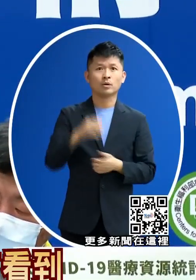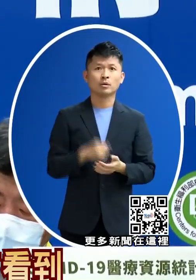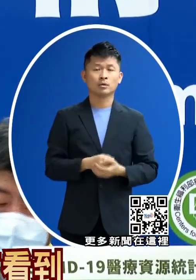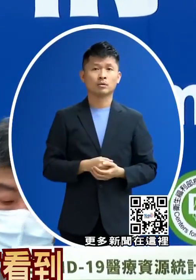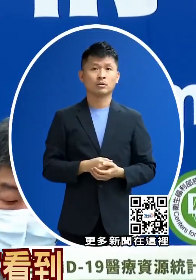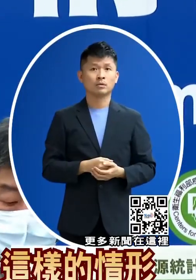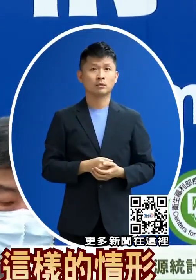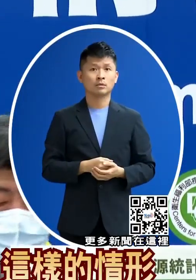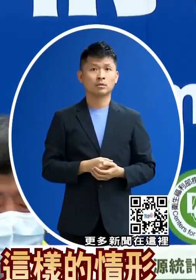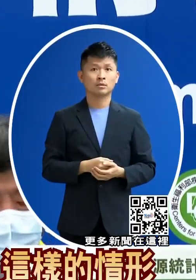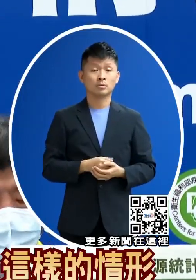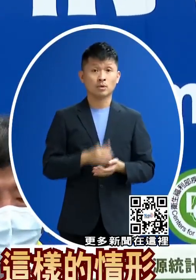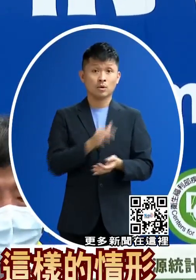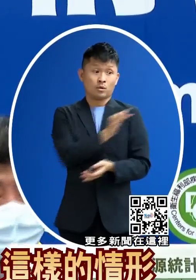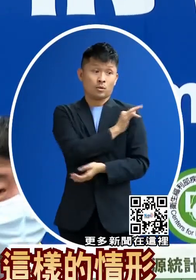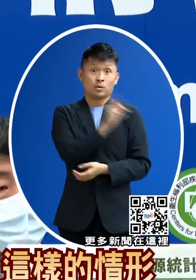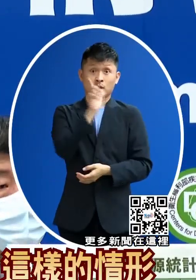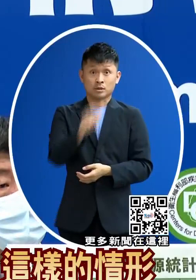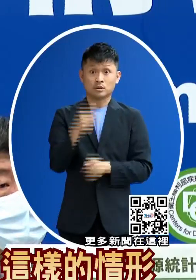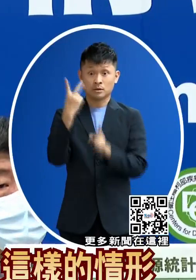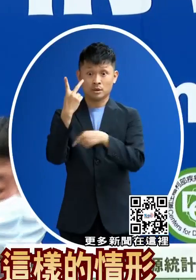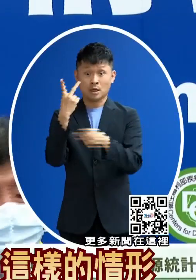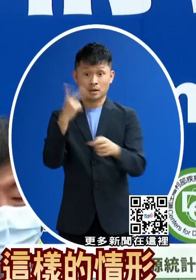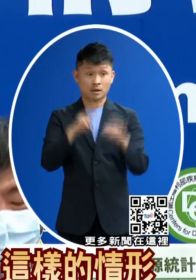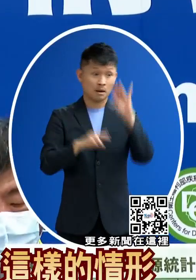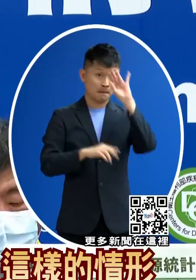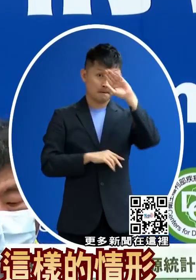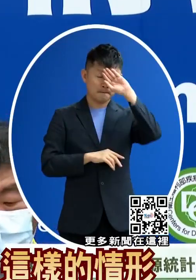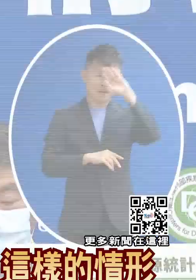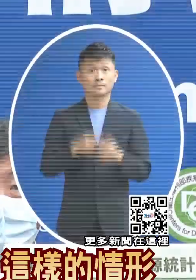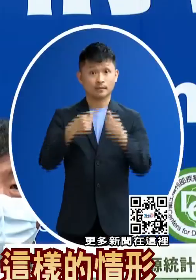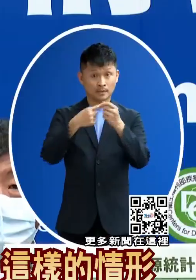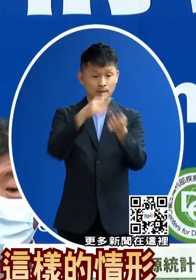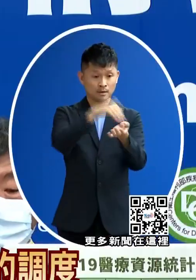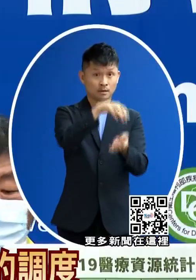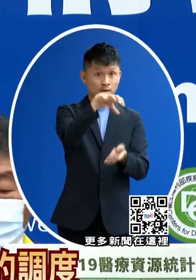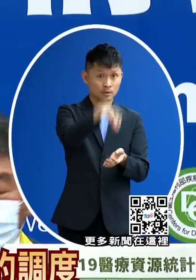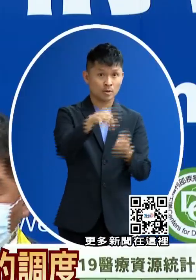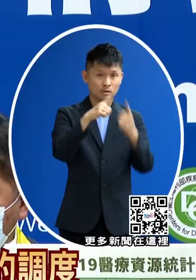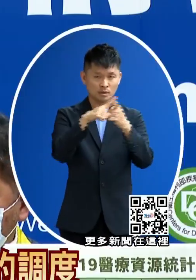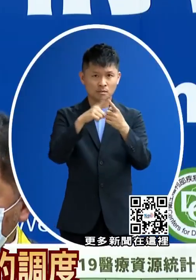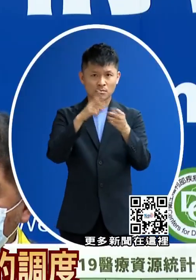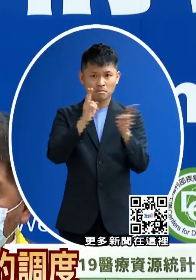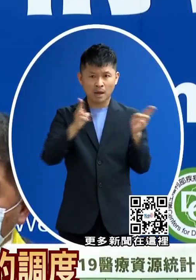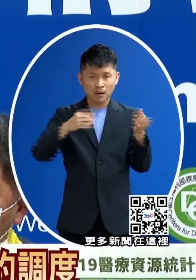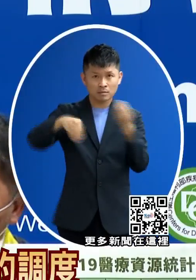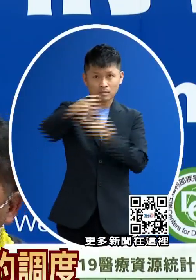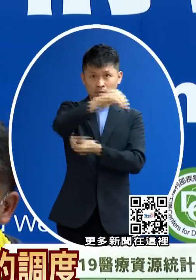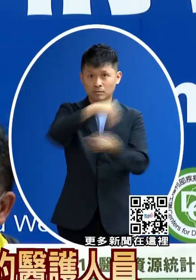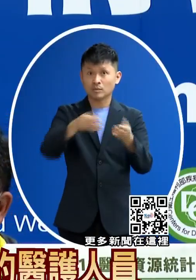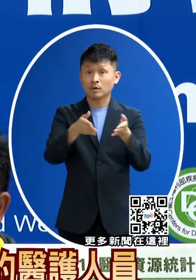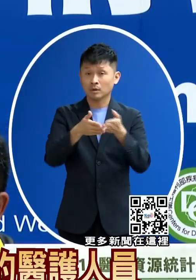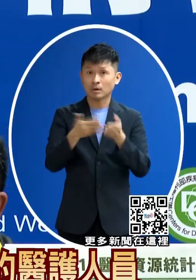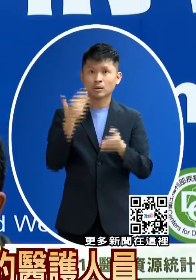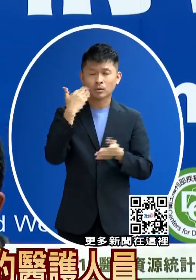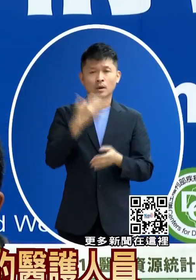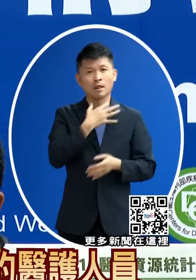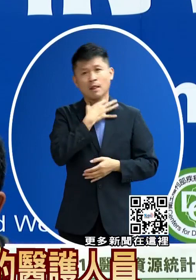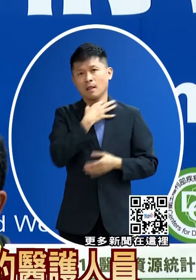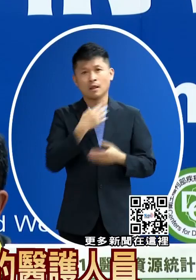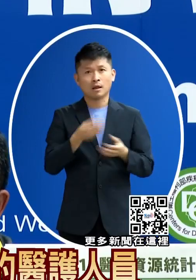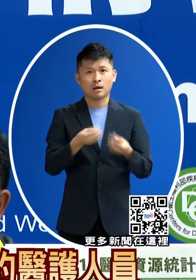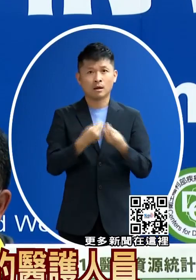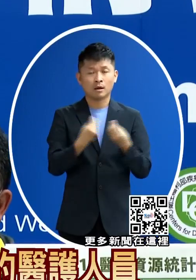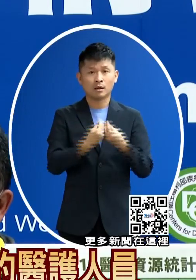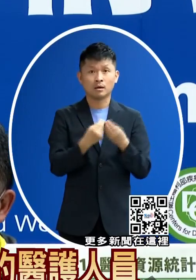并没有看到有这个2个护理师照顾100人这样的一个情形，院内进行一些人力的调度，必要的时候可以